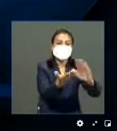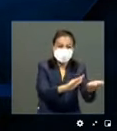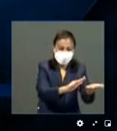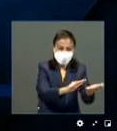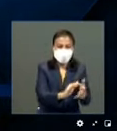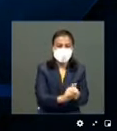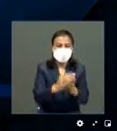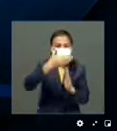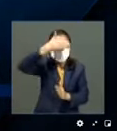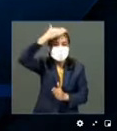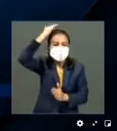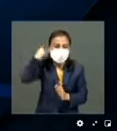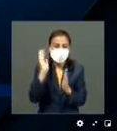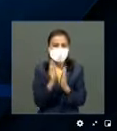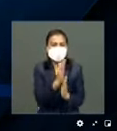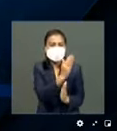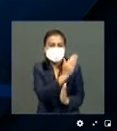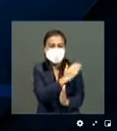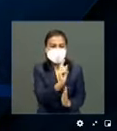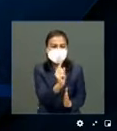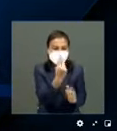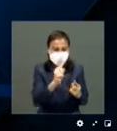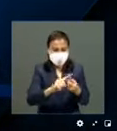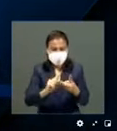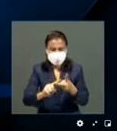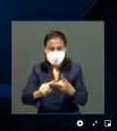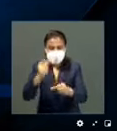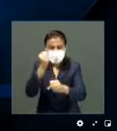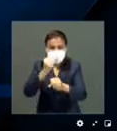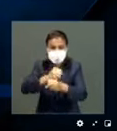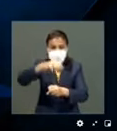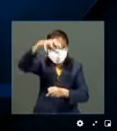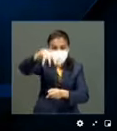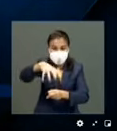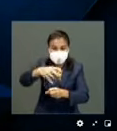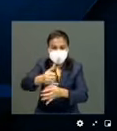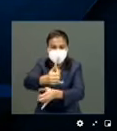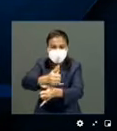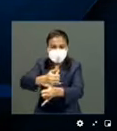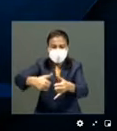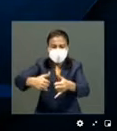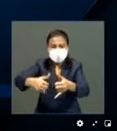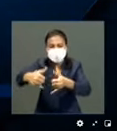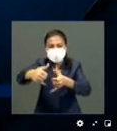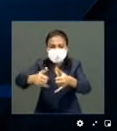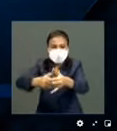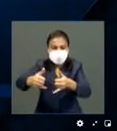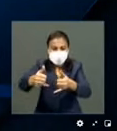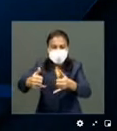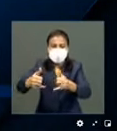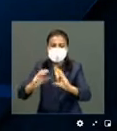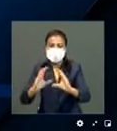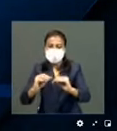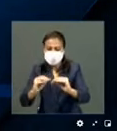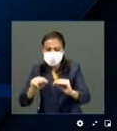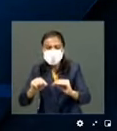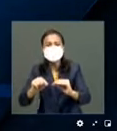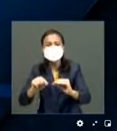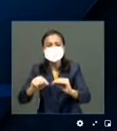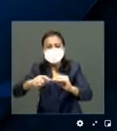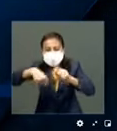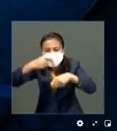เป็นงานบวชหรือการทำงานในสถานที่เดียวกันมีการจัดประชุมมีการรับประทานอาหารร่วมกัน